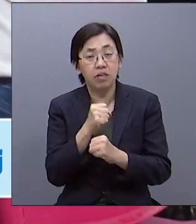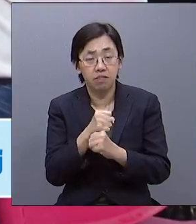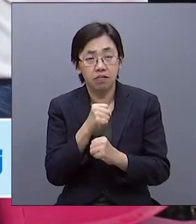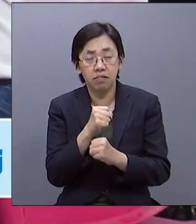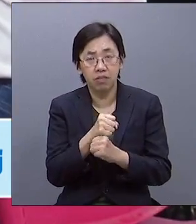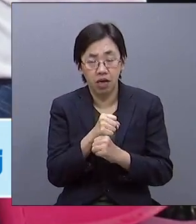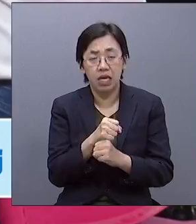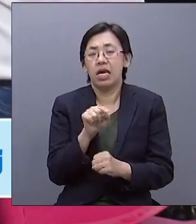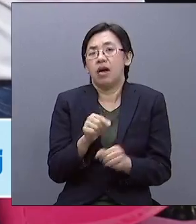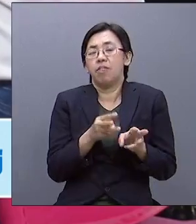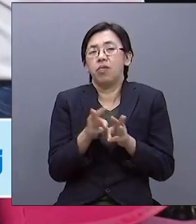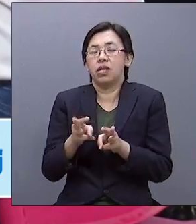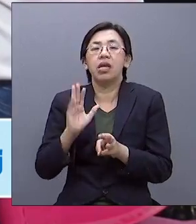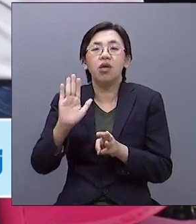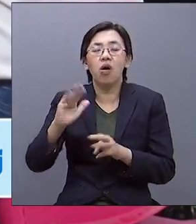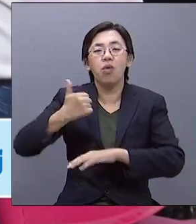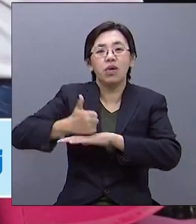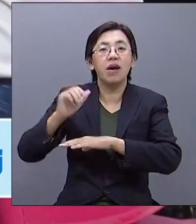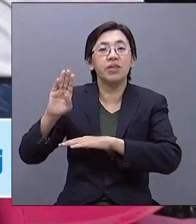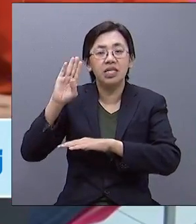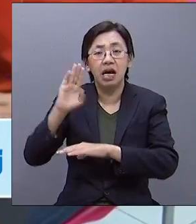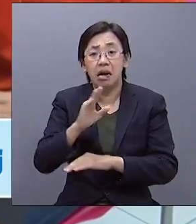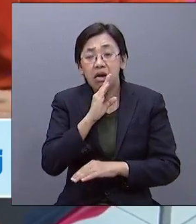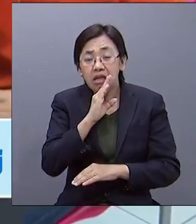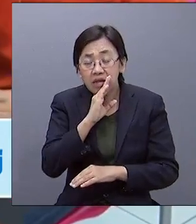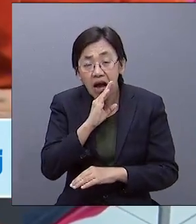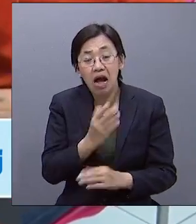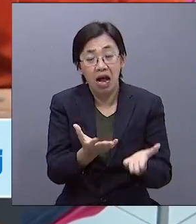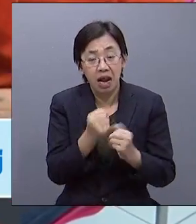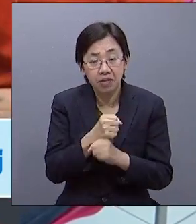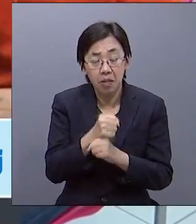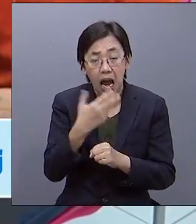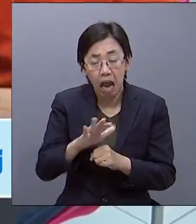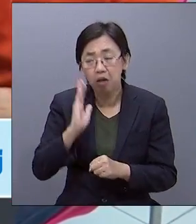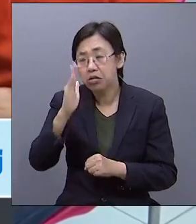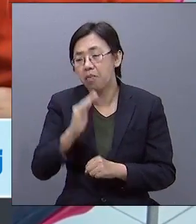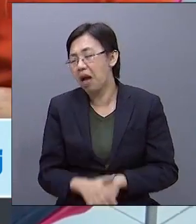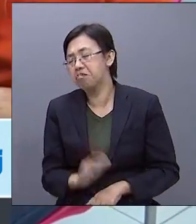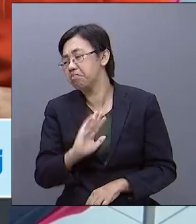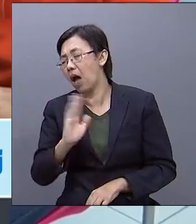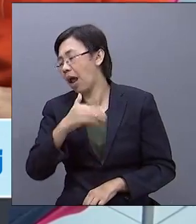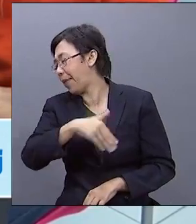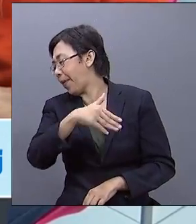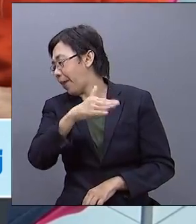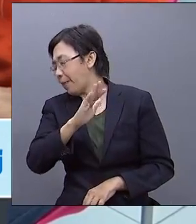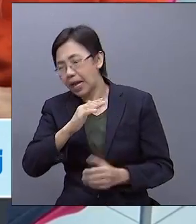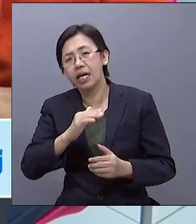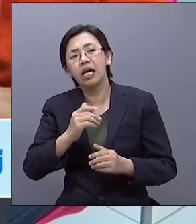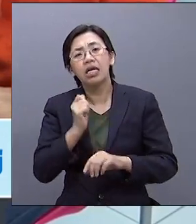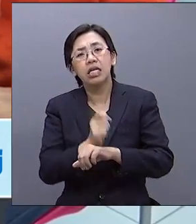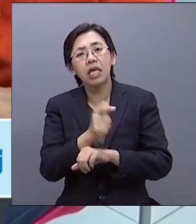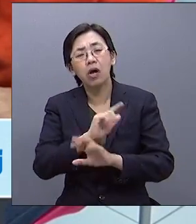นี้เป็นทางออกของสำหรับนายจ้างแต่ถ้าเกิดคุณไปเลิกจ้างเมื่อเข้าไปแล้วนะครับตรงนี้ต้องว่ากันเรื่องกฎหมายแรงงานแล้ว